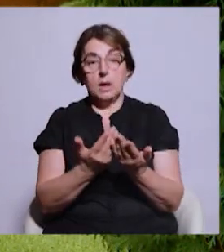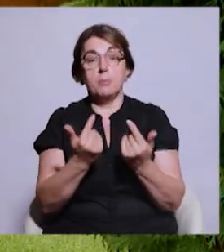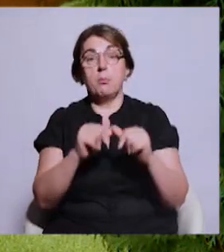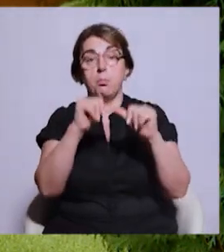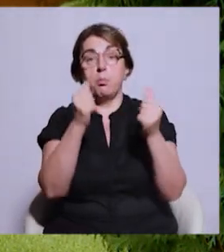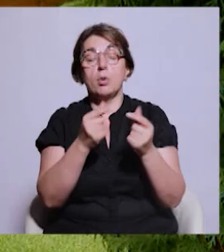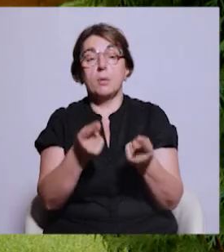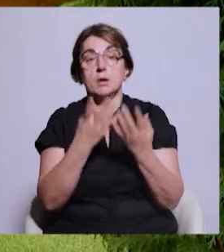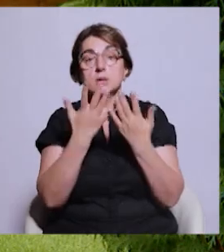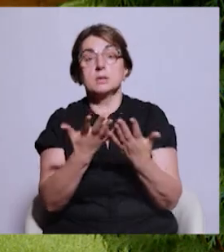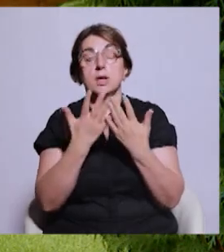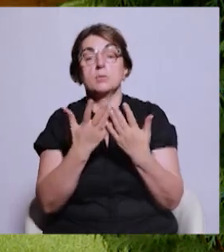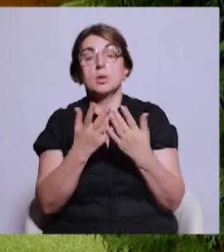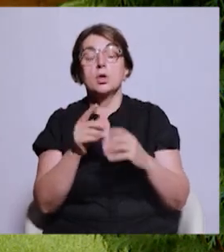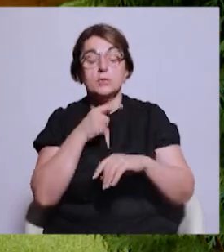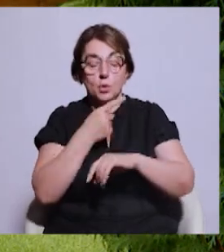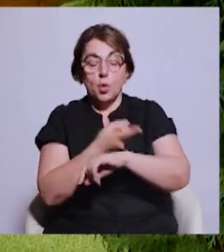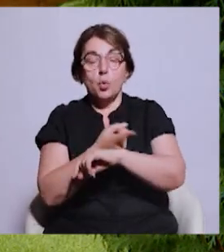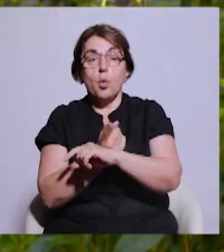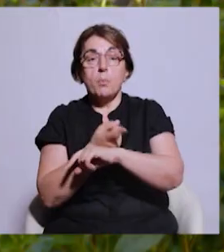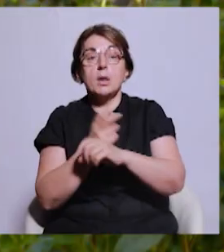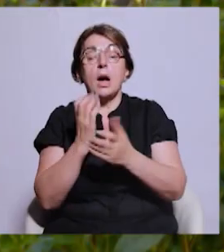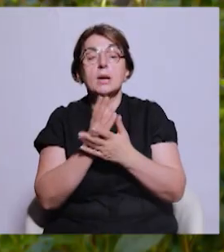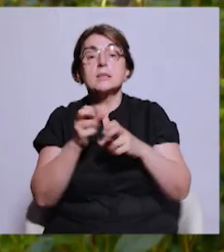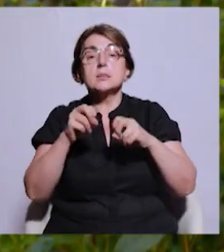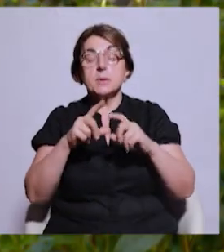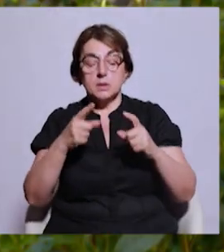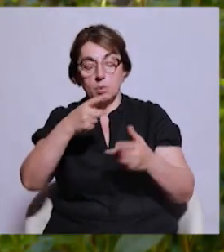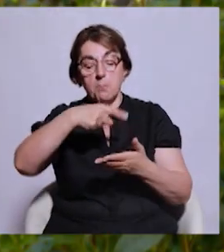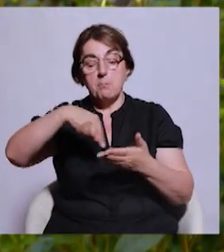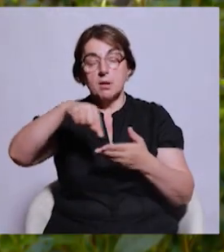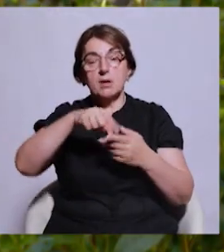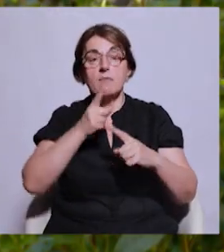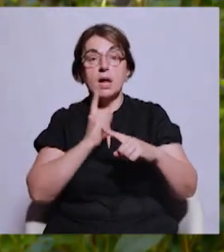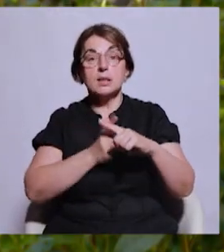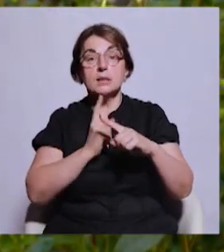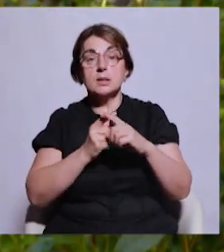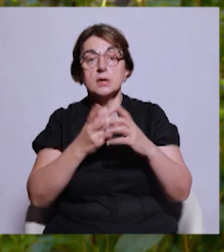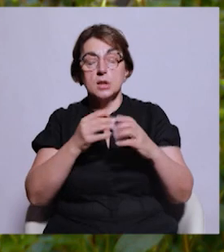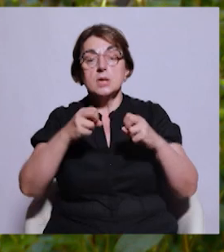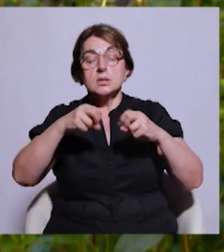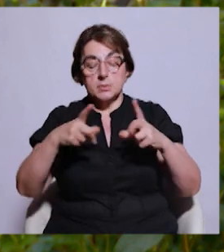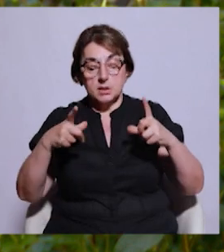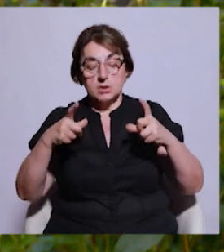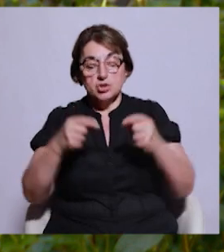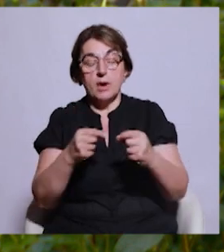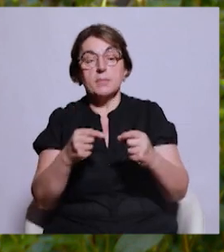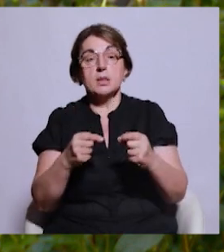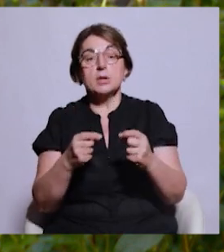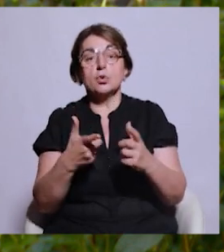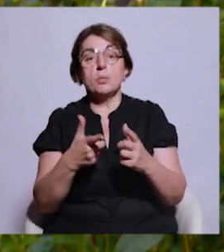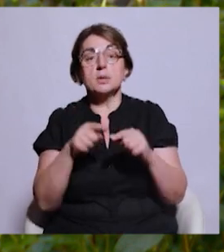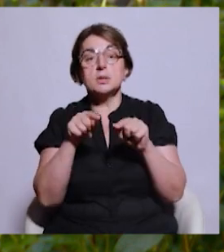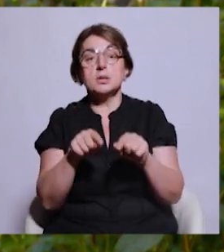ჩვენ ის, ანუ წარმოდგენილი. კომპასი არის ლითონის კოლოფი მრგვალი, რომელსაც გააჩნია ჩამკეტი